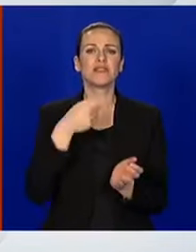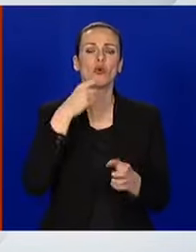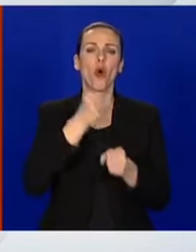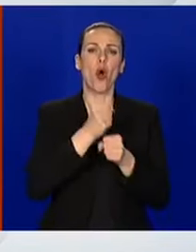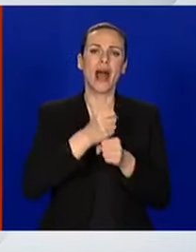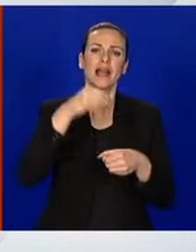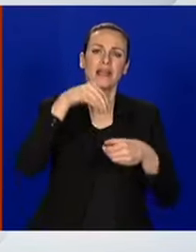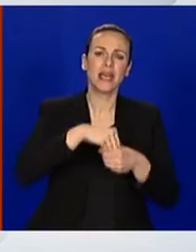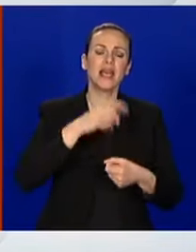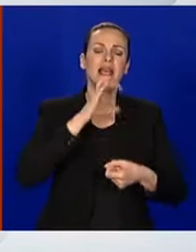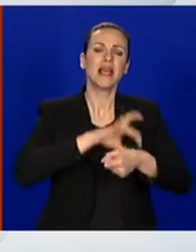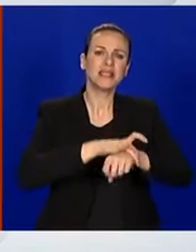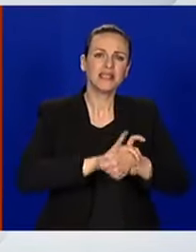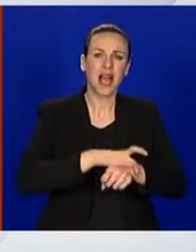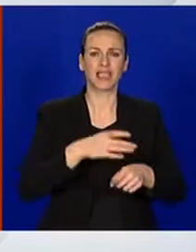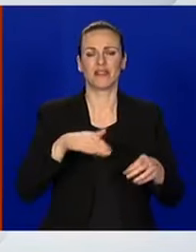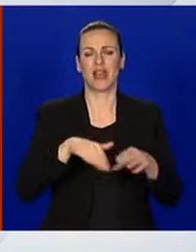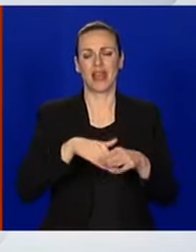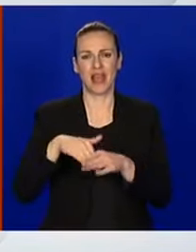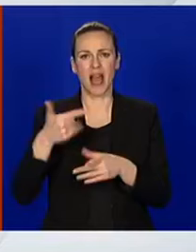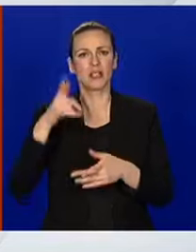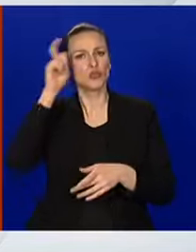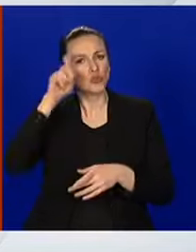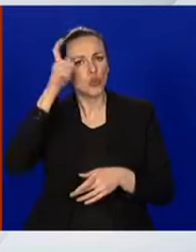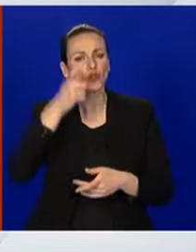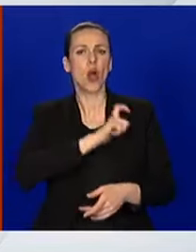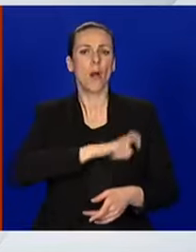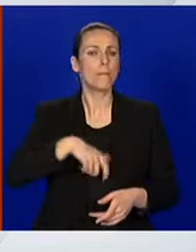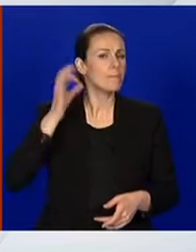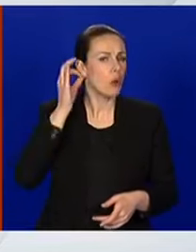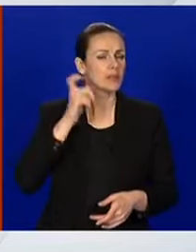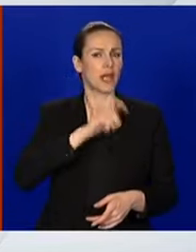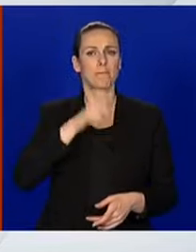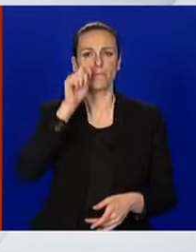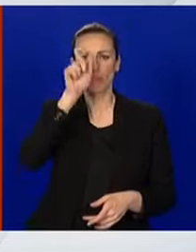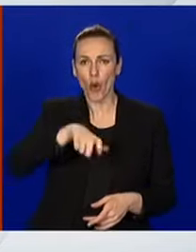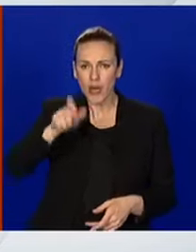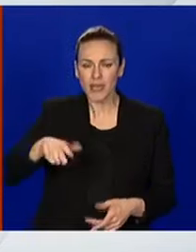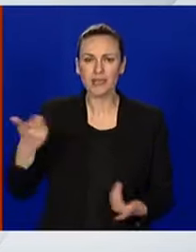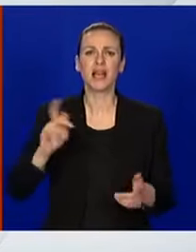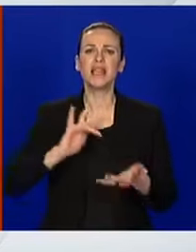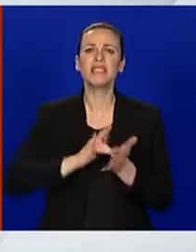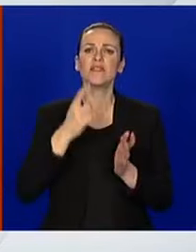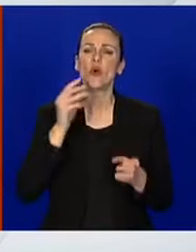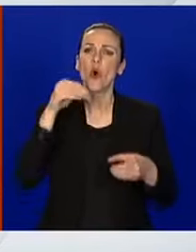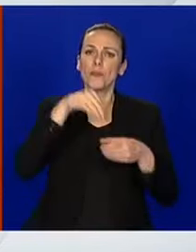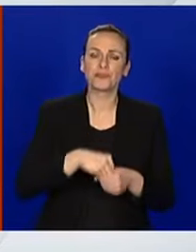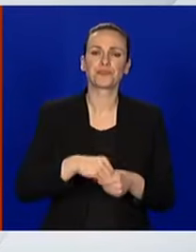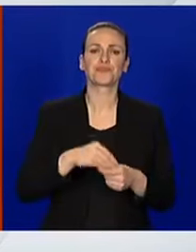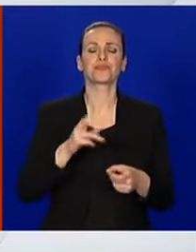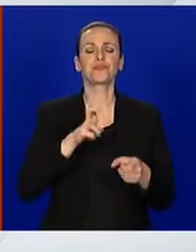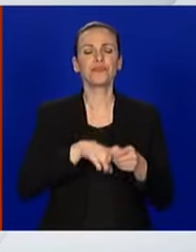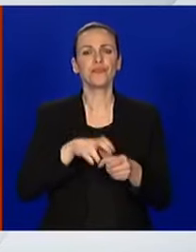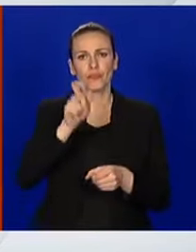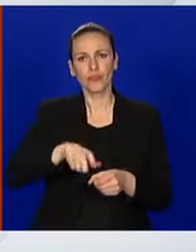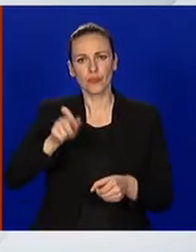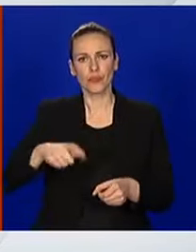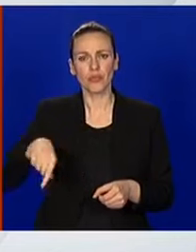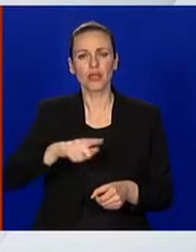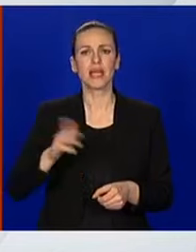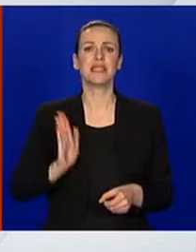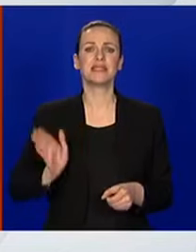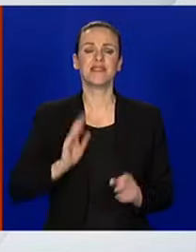socijalnim radnicama i radnicima, policajkama i policajcima, svim pripadnicima i pripadnicama